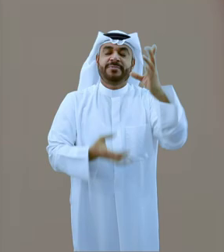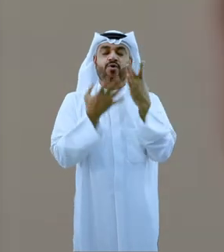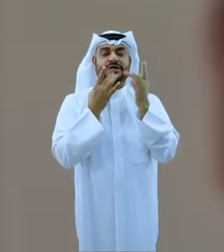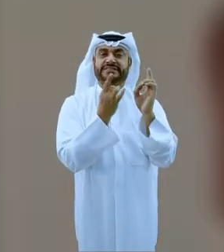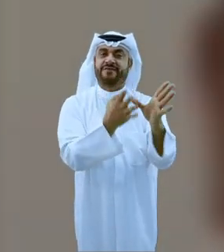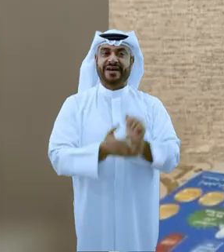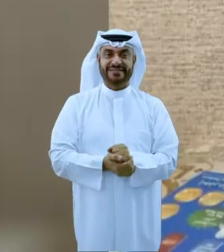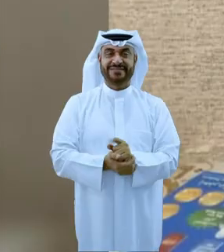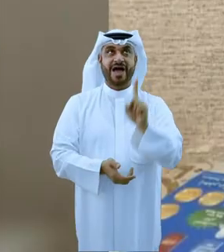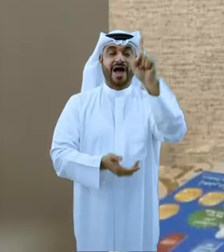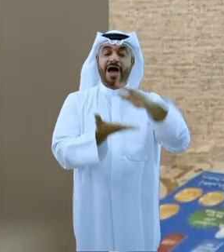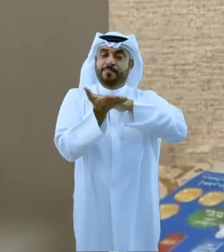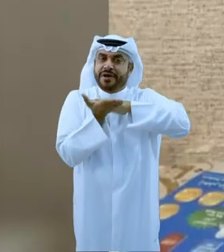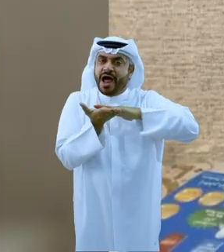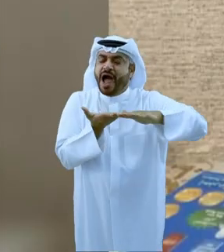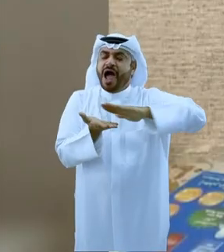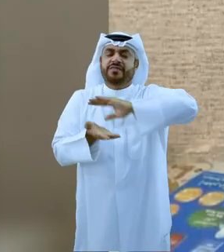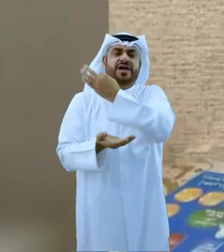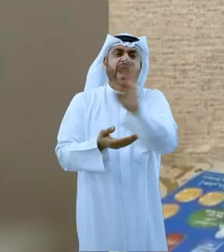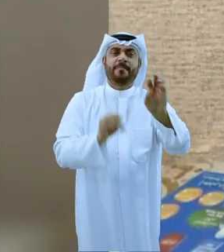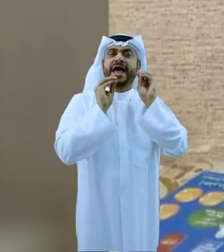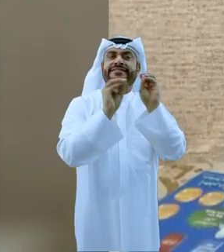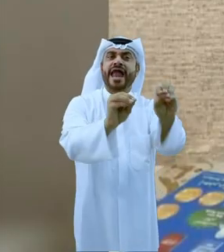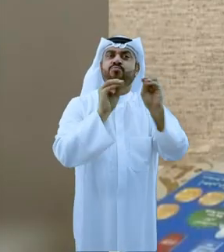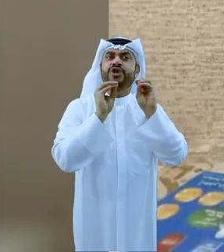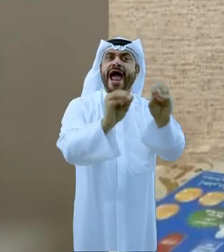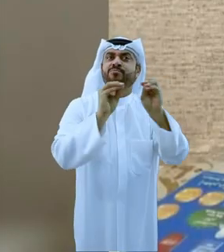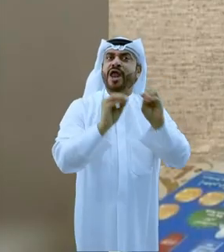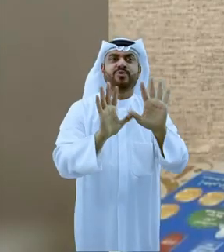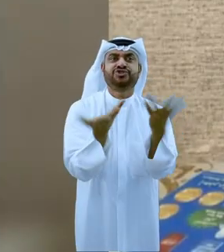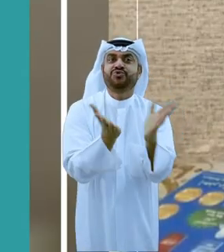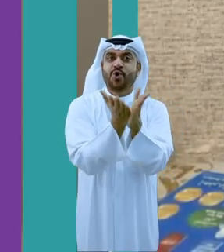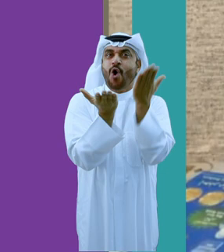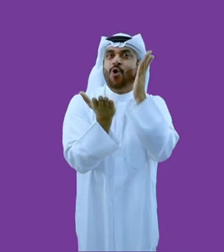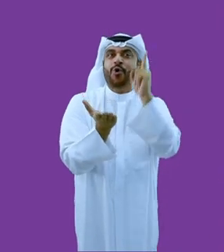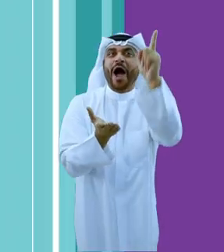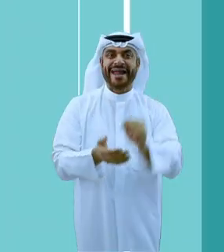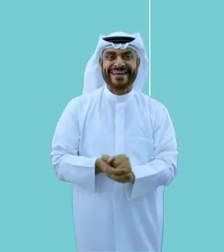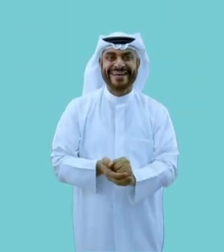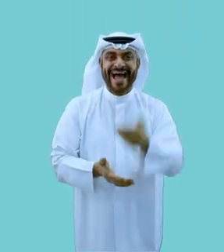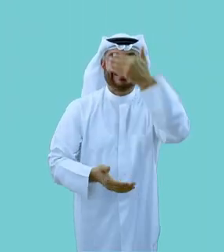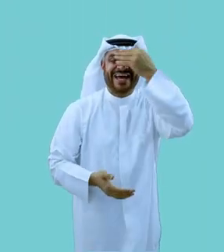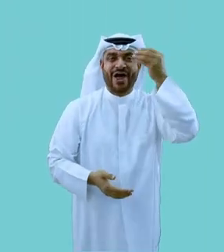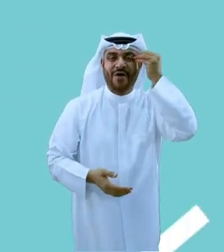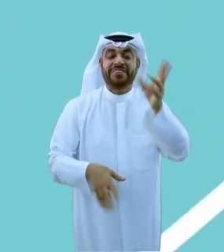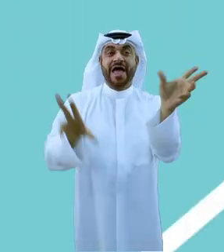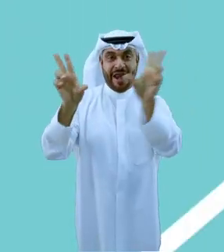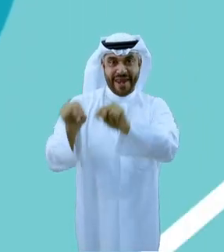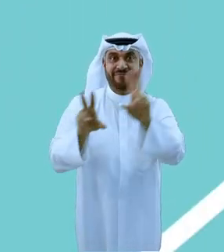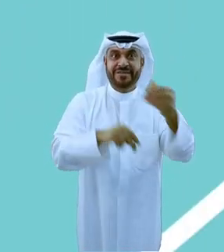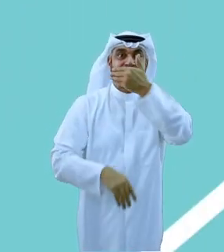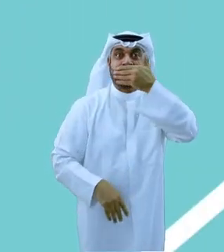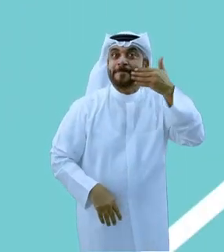ربك واستغفر. ألم نجعل الأرض مهادا والجبال أوتادا. وحتى في